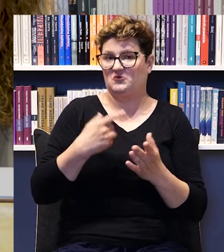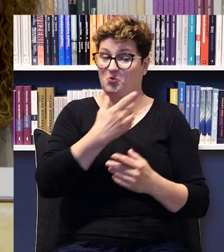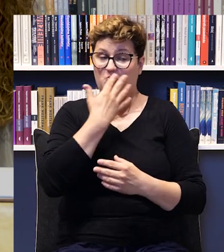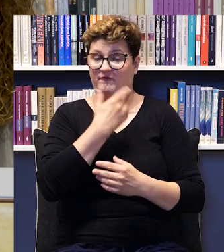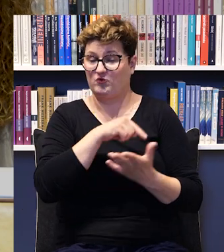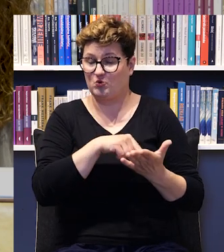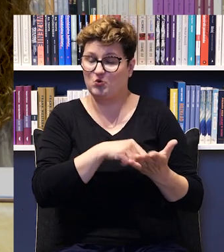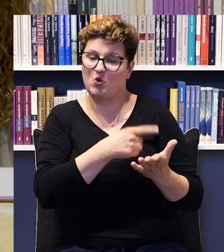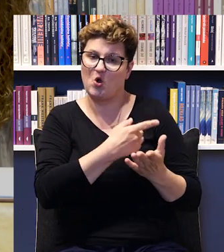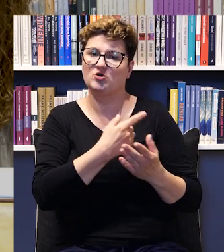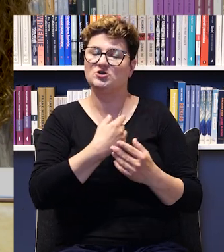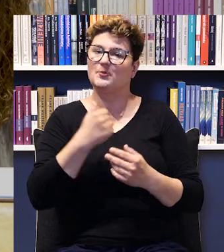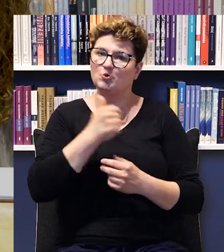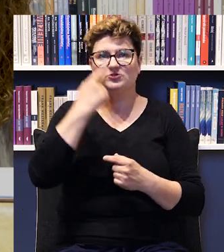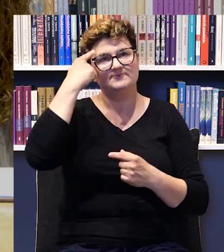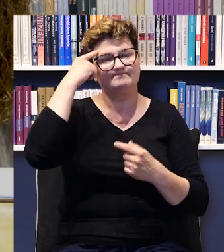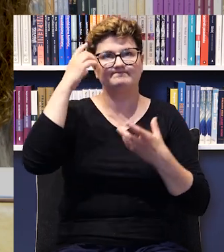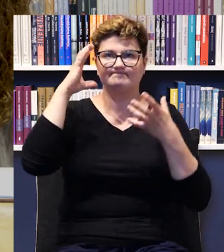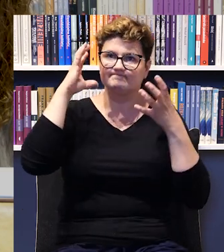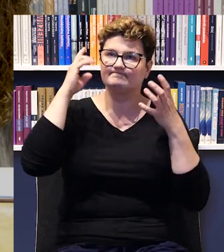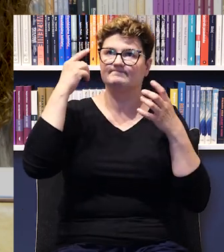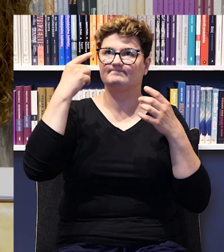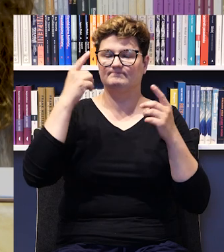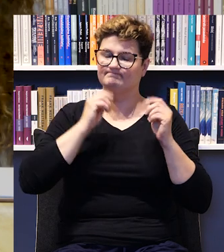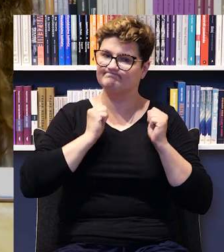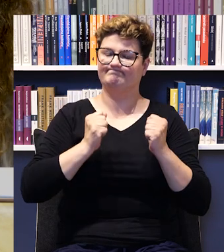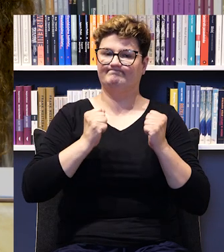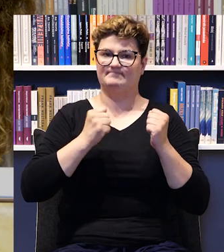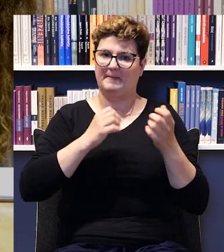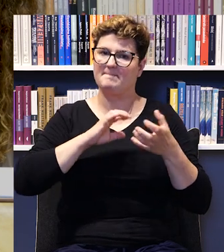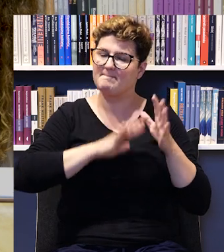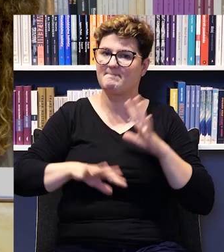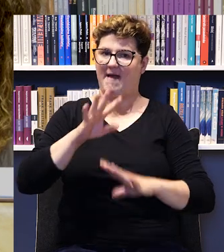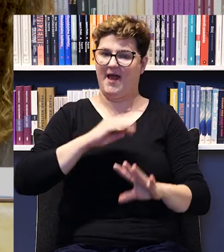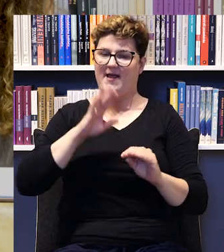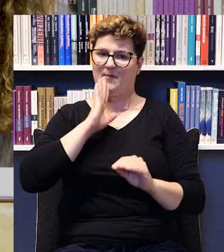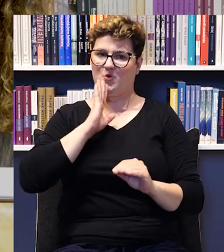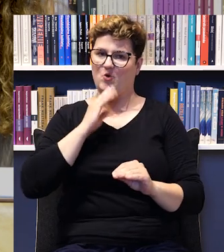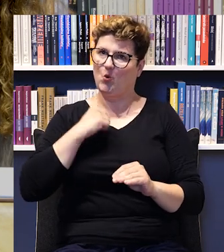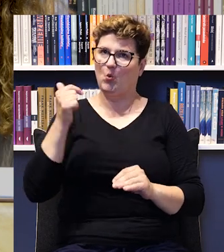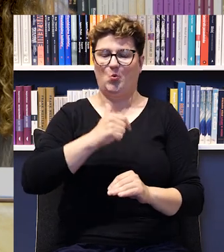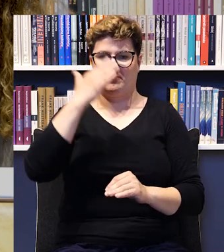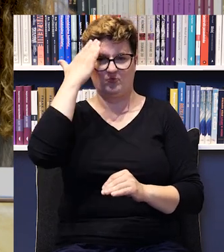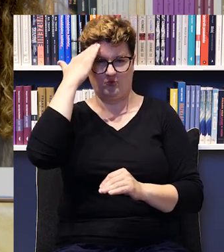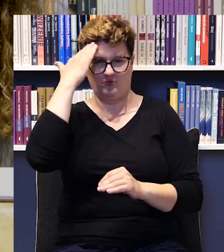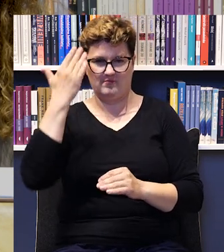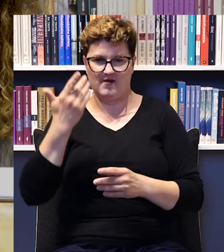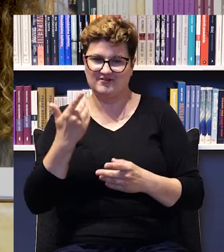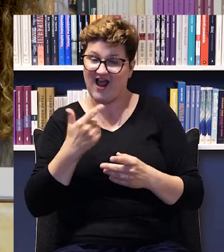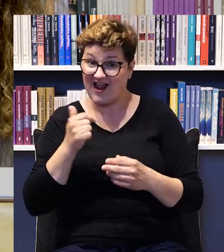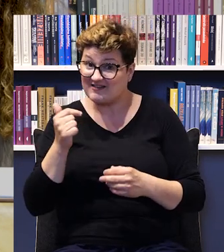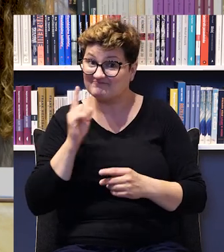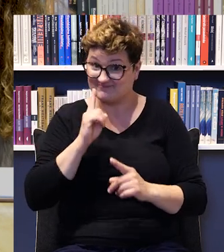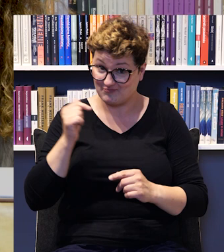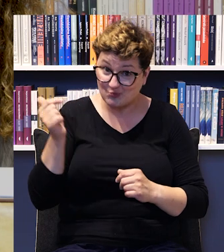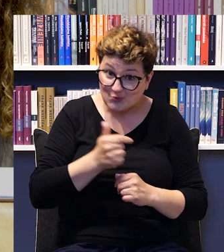konieczności tego magicznego myślenia, że tylko no właśnie, czy to jest pytanie, czy to jest konieczne, czy rzeczywiście